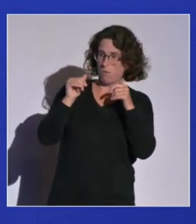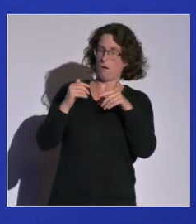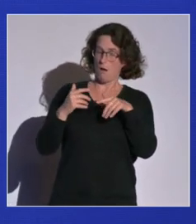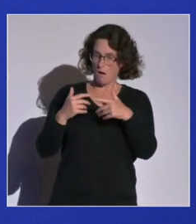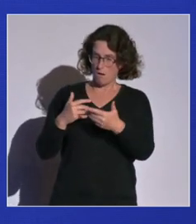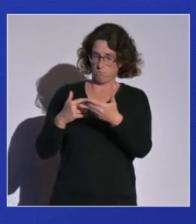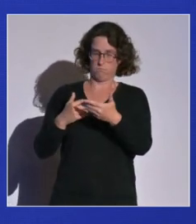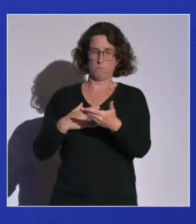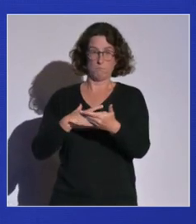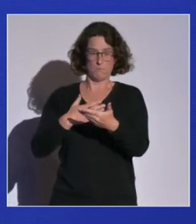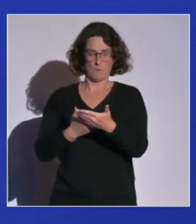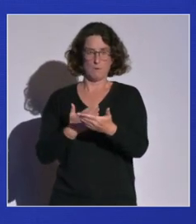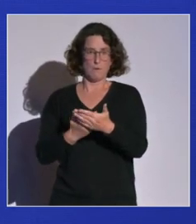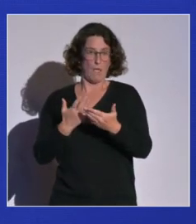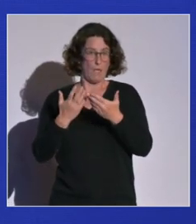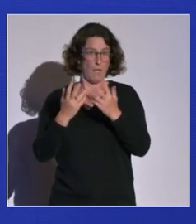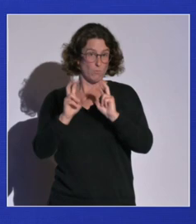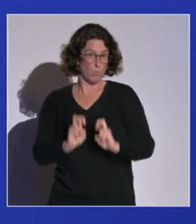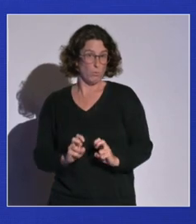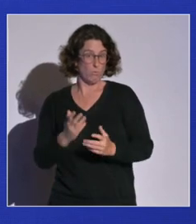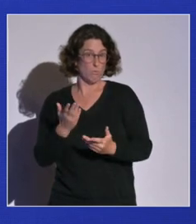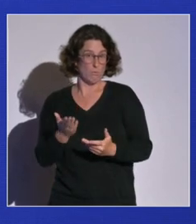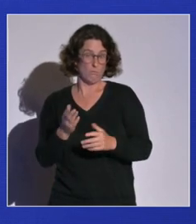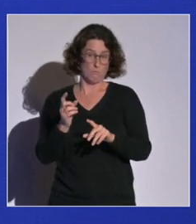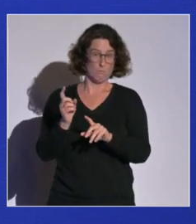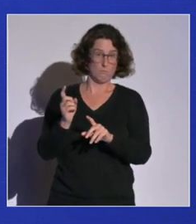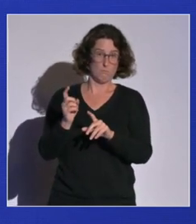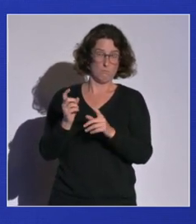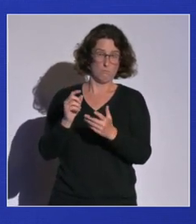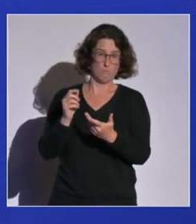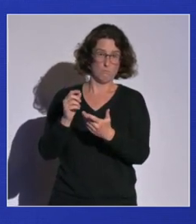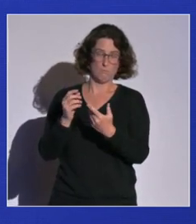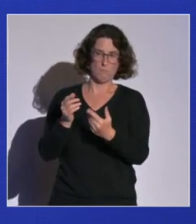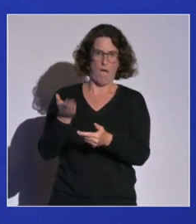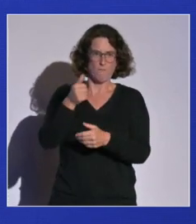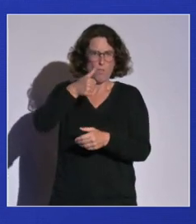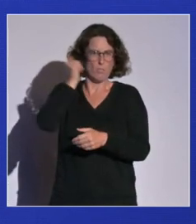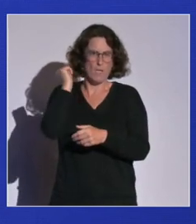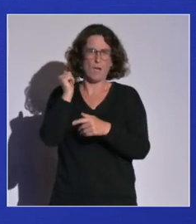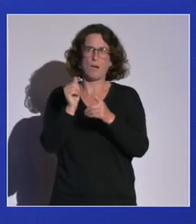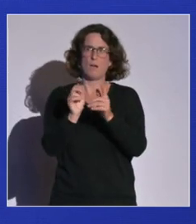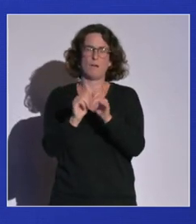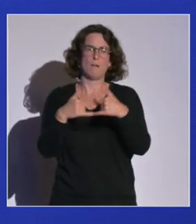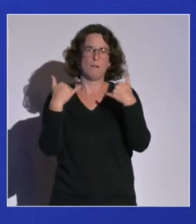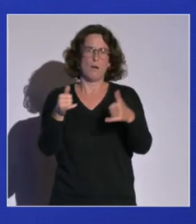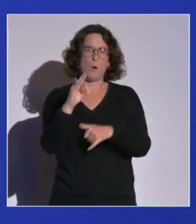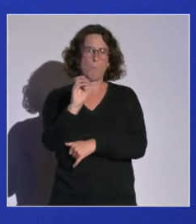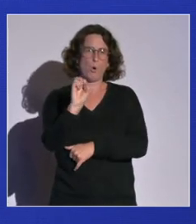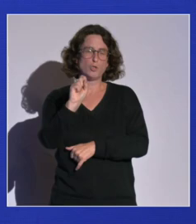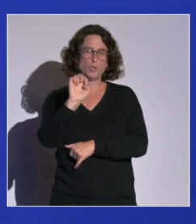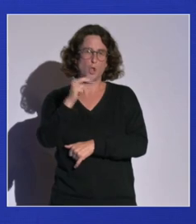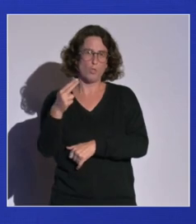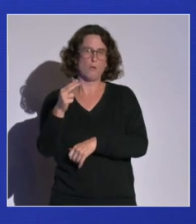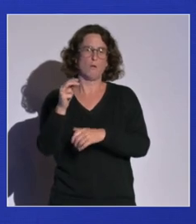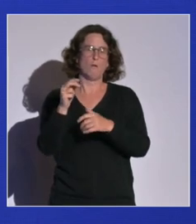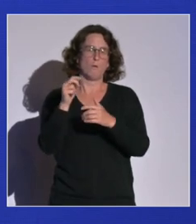publiée sur la situation française avant-hier, par le Boston Consulting Group. Et le